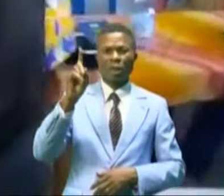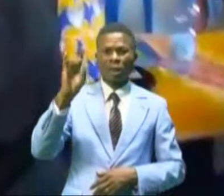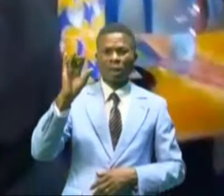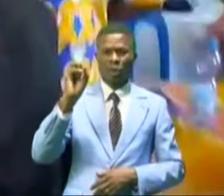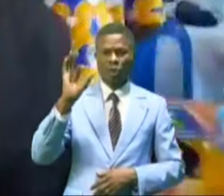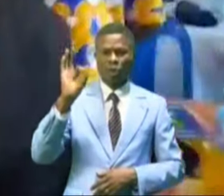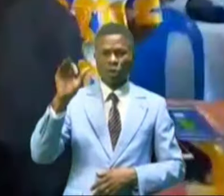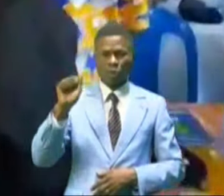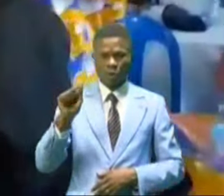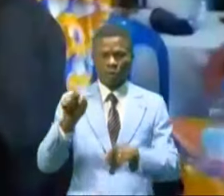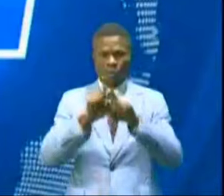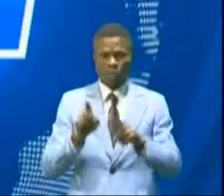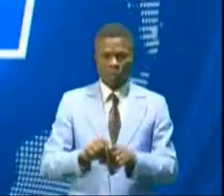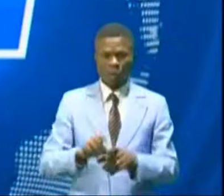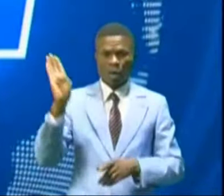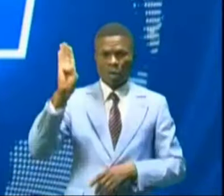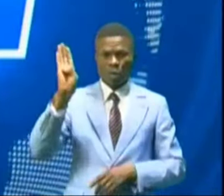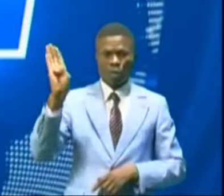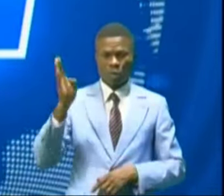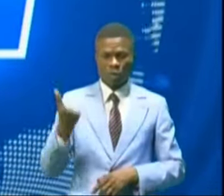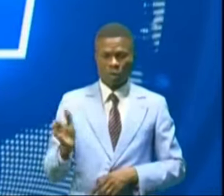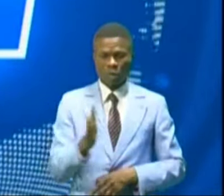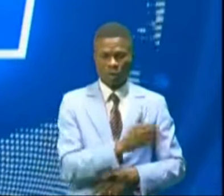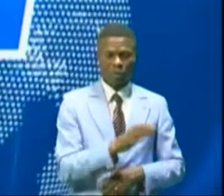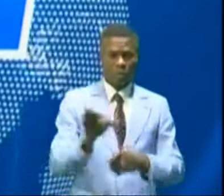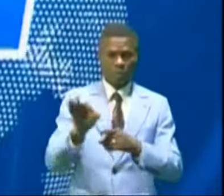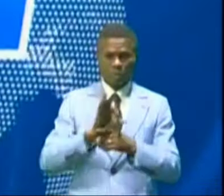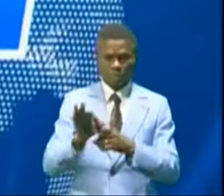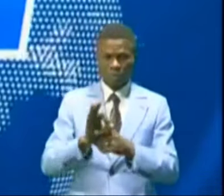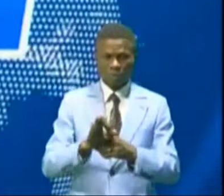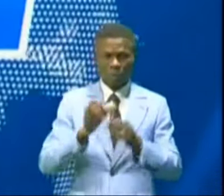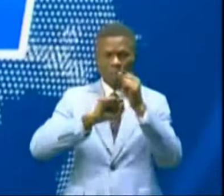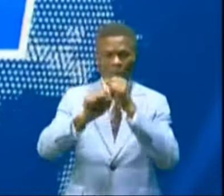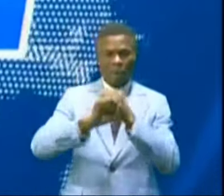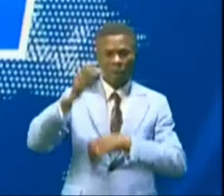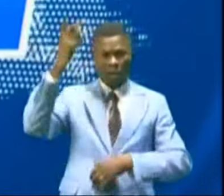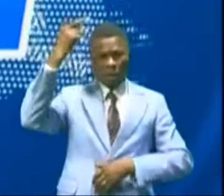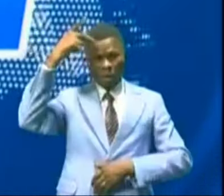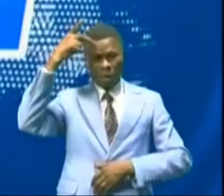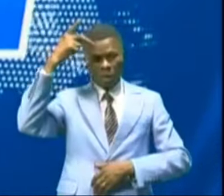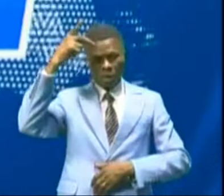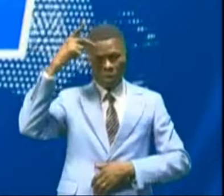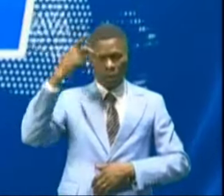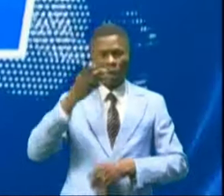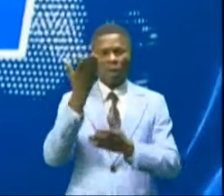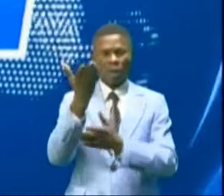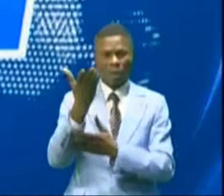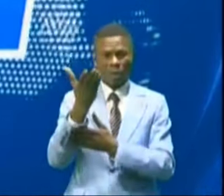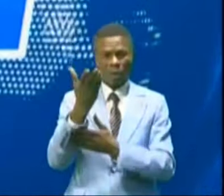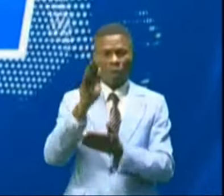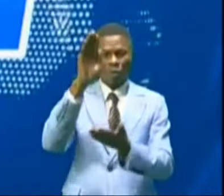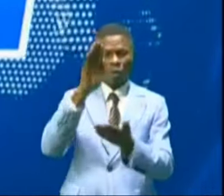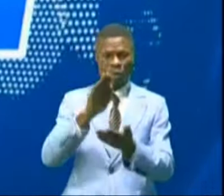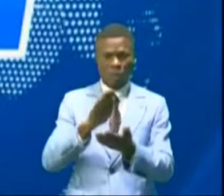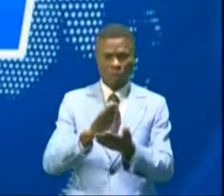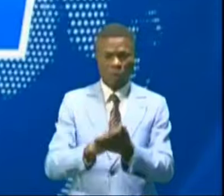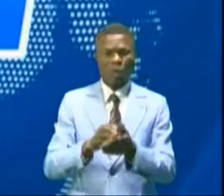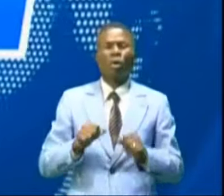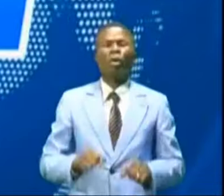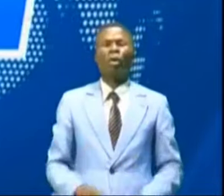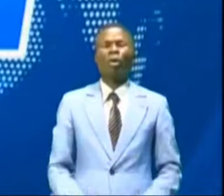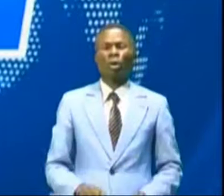les territoires de Boulongo. Un atelier sur la campagne politique de plaidoyer sur la réduction de la